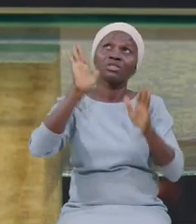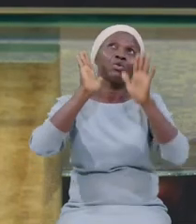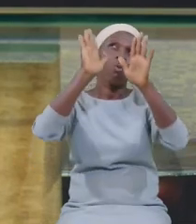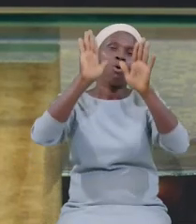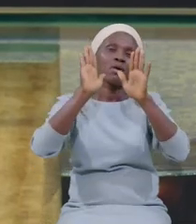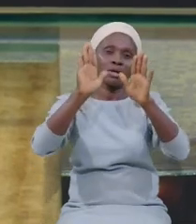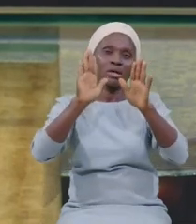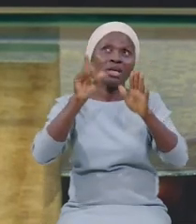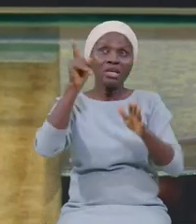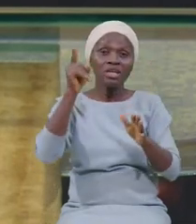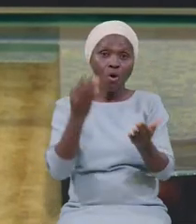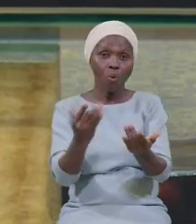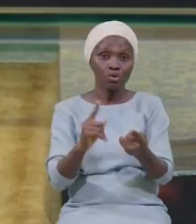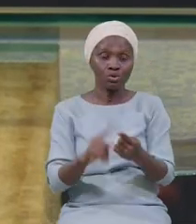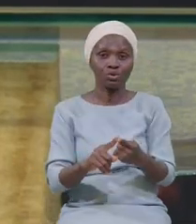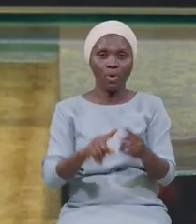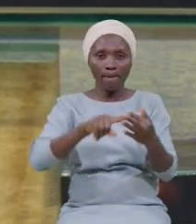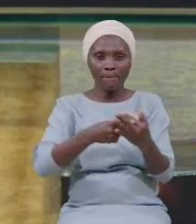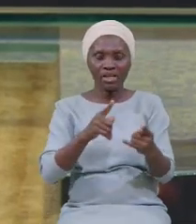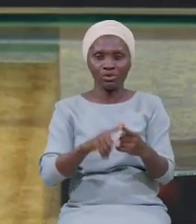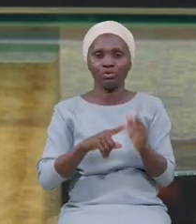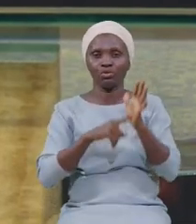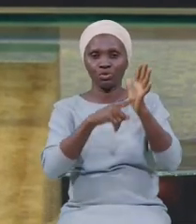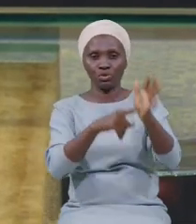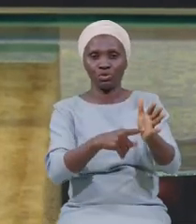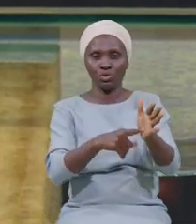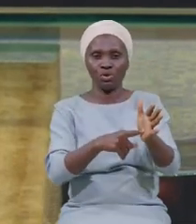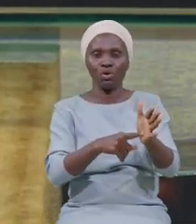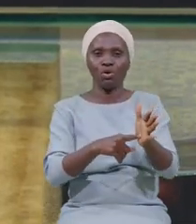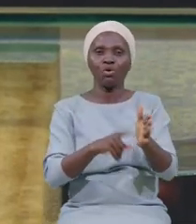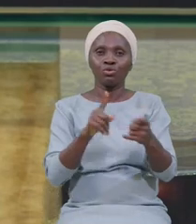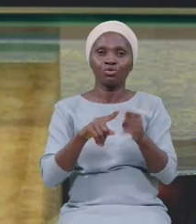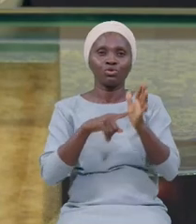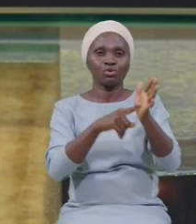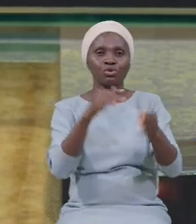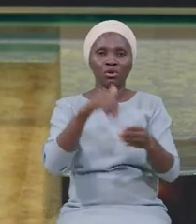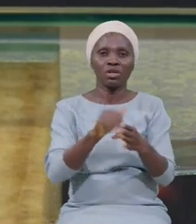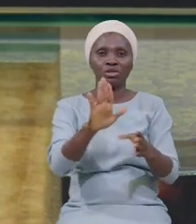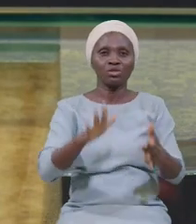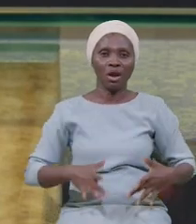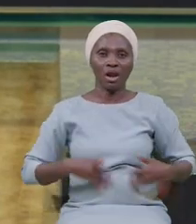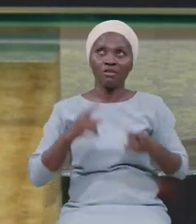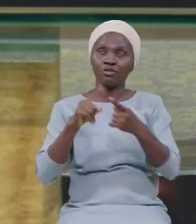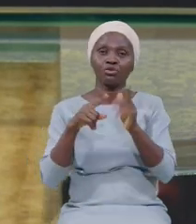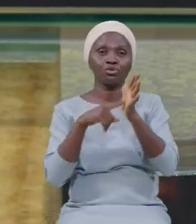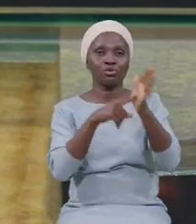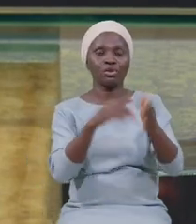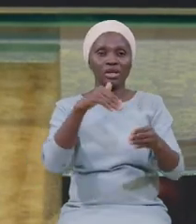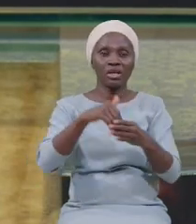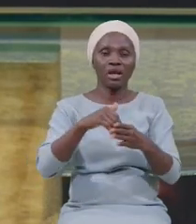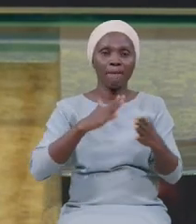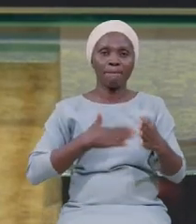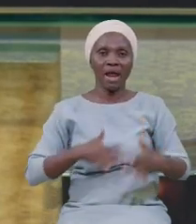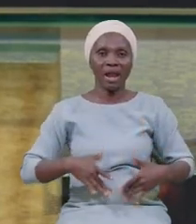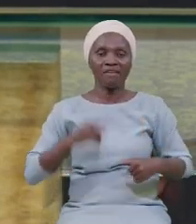merveilles vont se révéler dans votre vie. Dieu va les révéler dans ma vie. Dieu va les révéler dans notre famille. Dieu